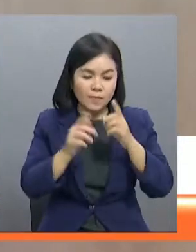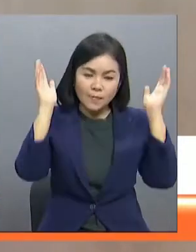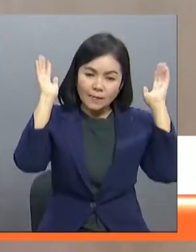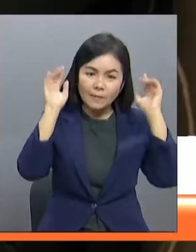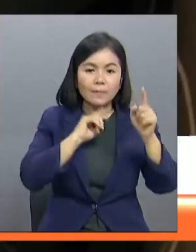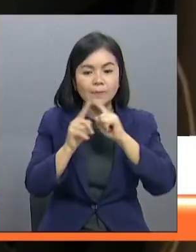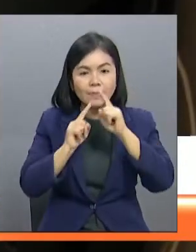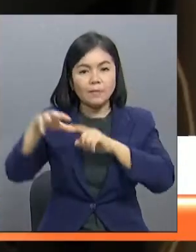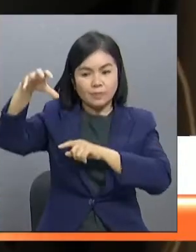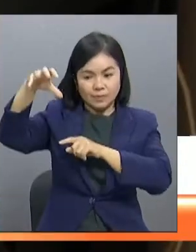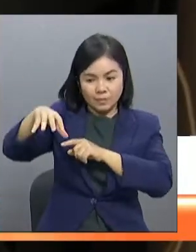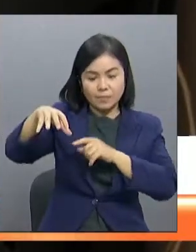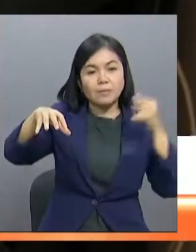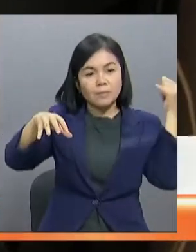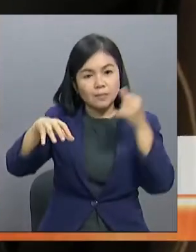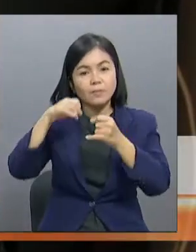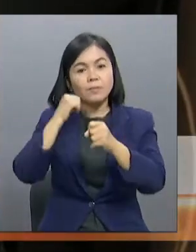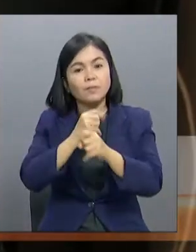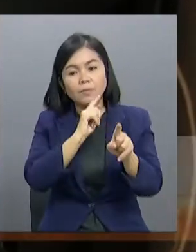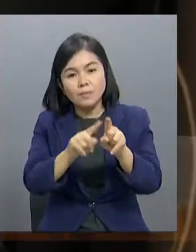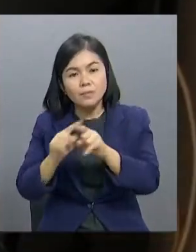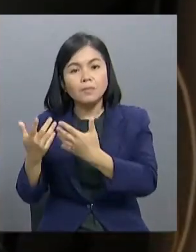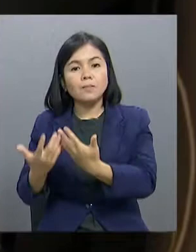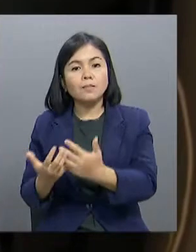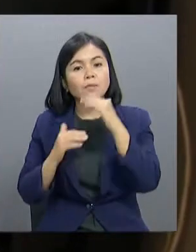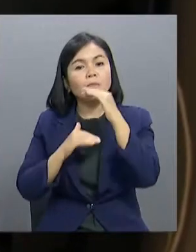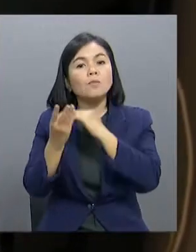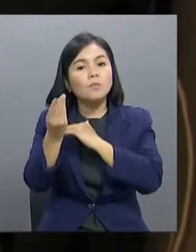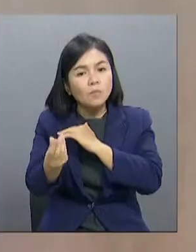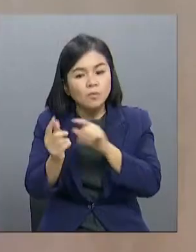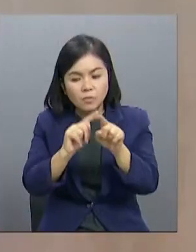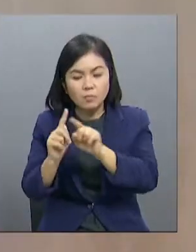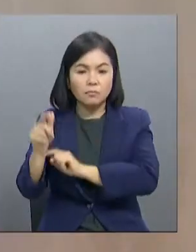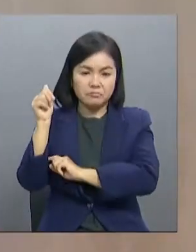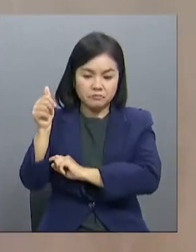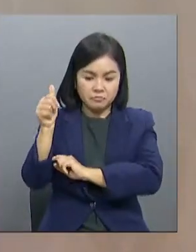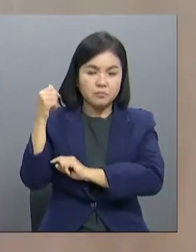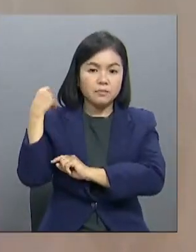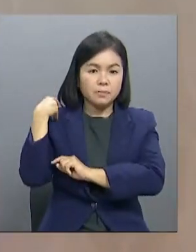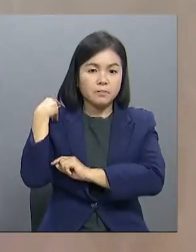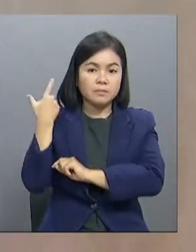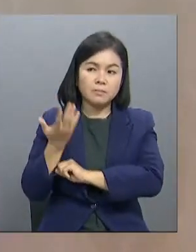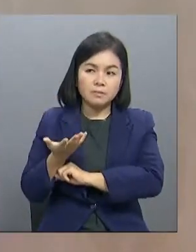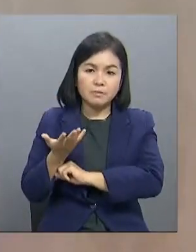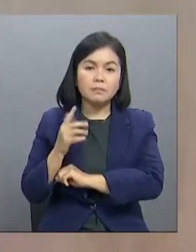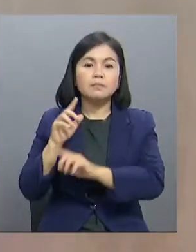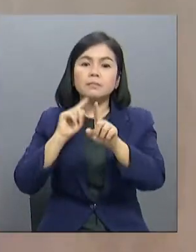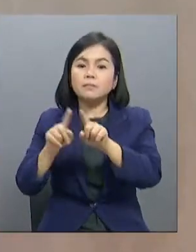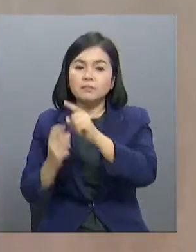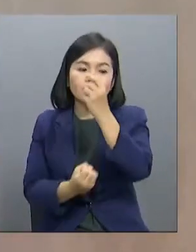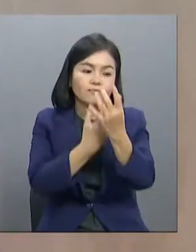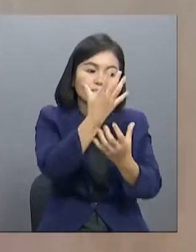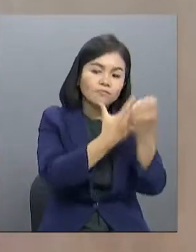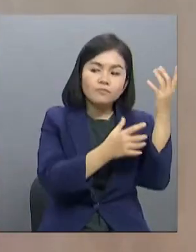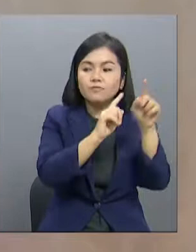แล้วก็ในเรื่องของส่วนของราคาซึ่งมัน affordable แล้วก็บรรยากาศทั้งหลายโด